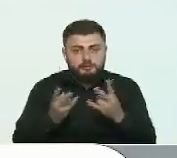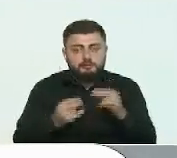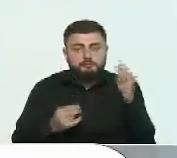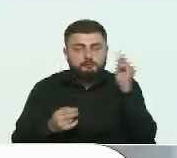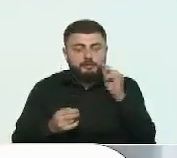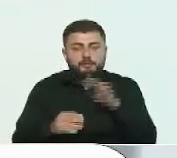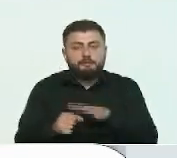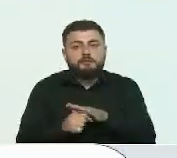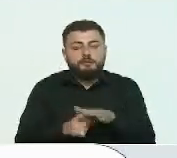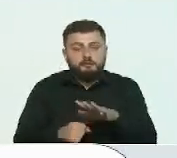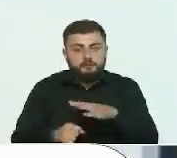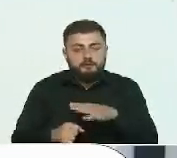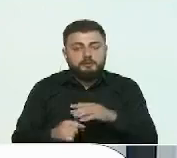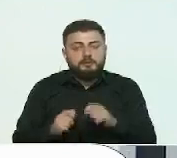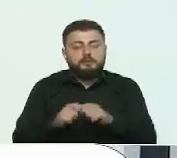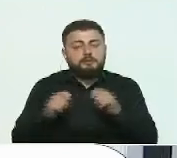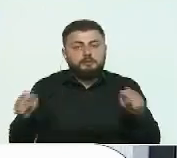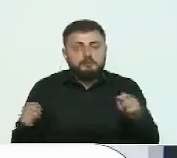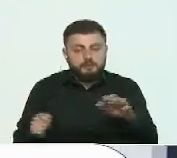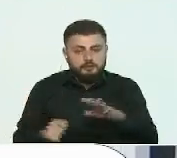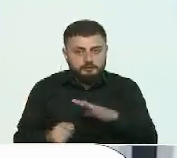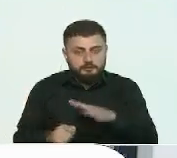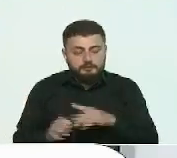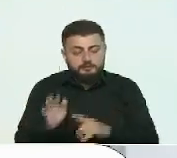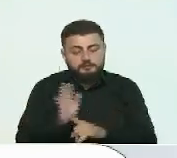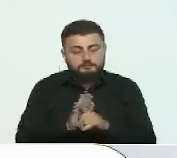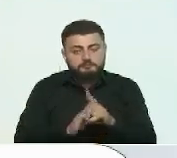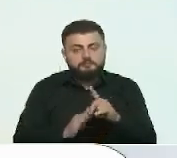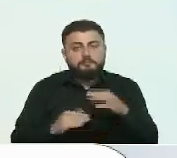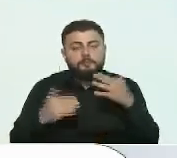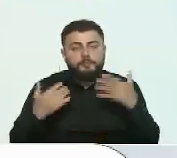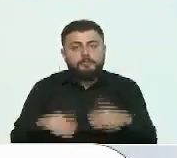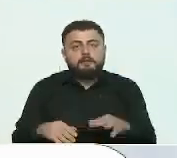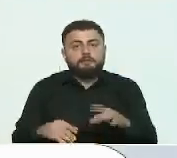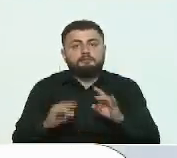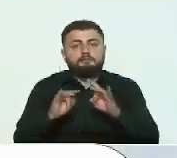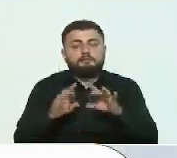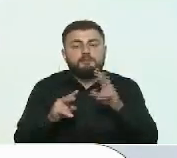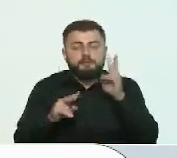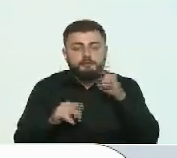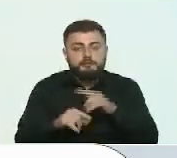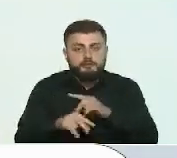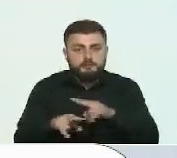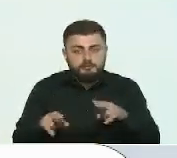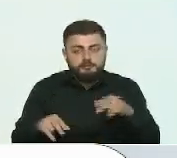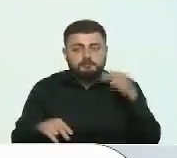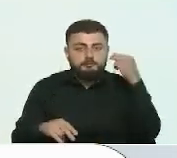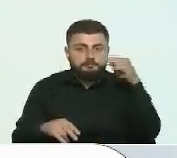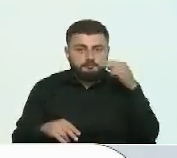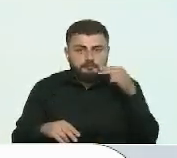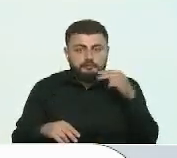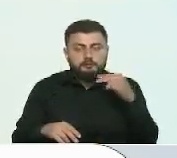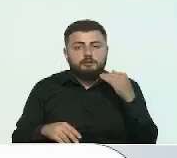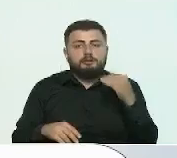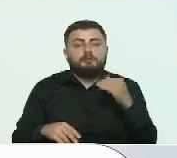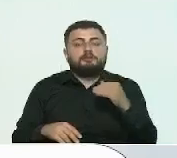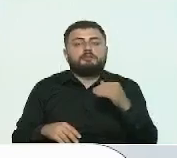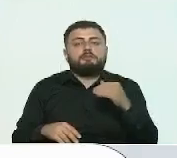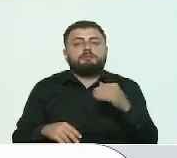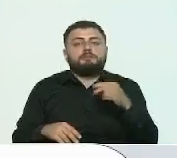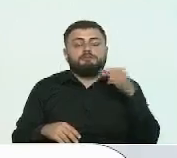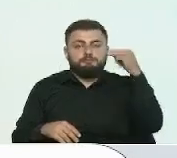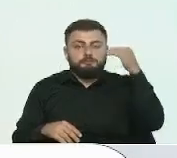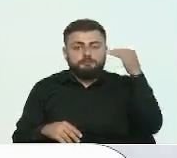tam olaraq istifadəyə yararlı vəziyyətdə idi. Və artıq bildiyiniz kimi də prezidentin,